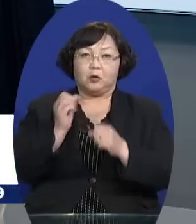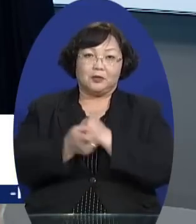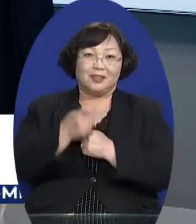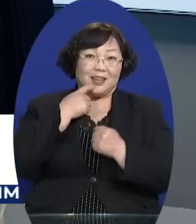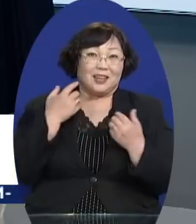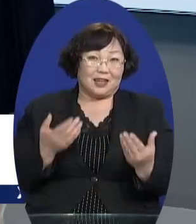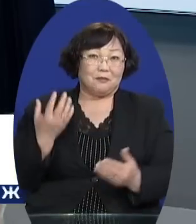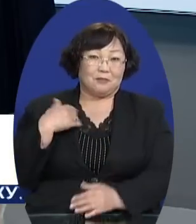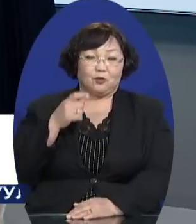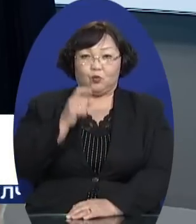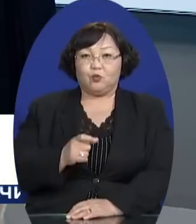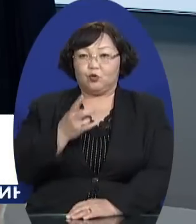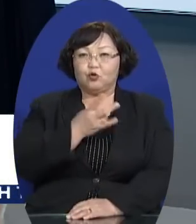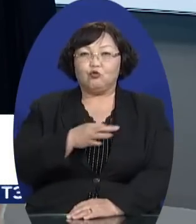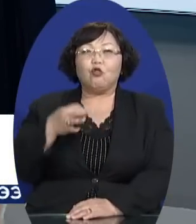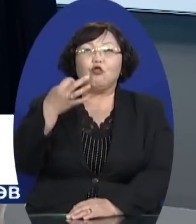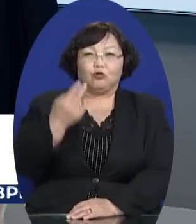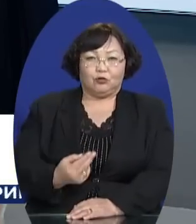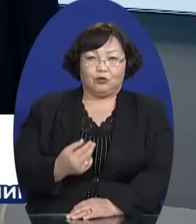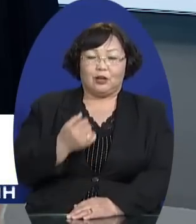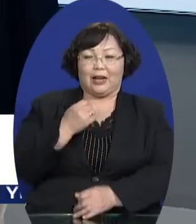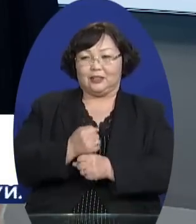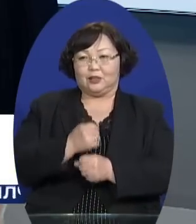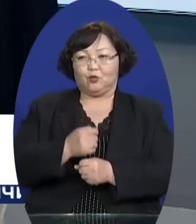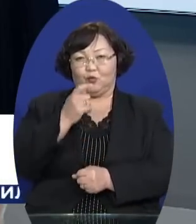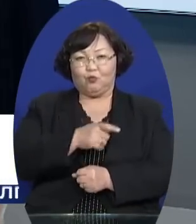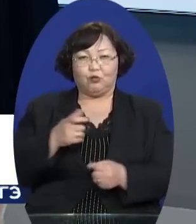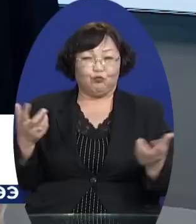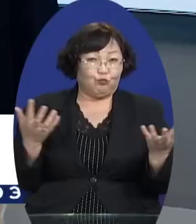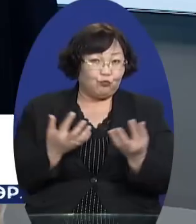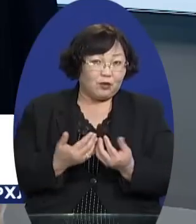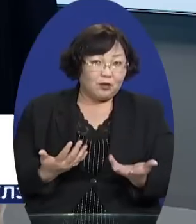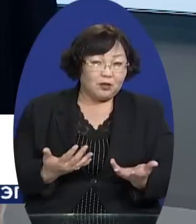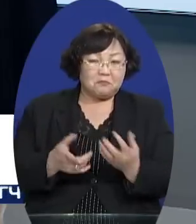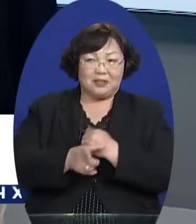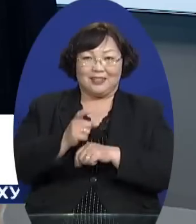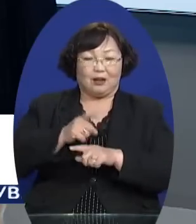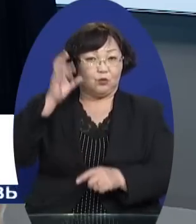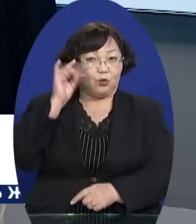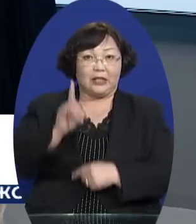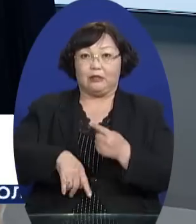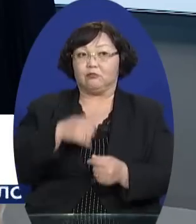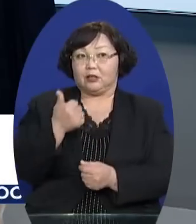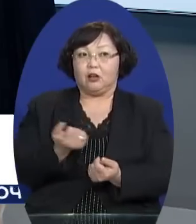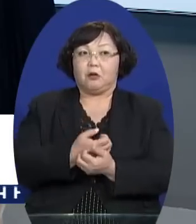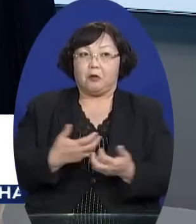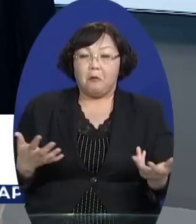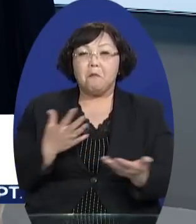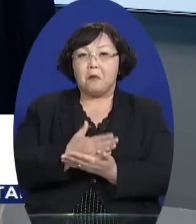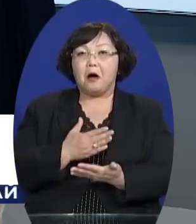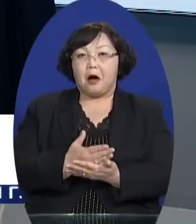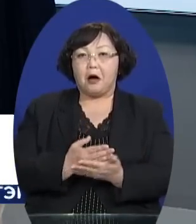байсан юм а. За хүний нөөцийн дутагдaltaй байгаа одоо аялалжуулалтын салбарт мэрэгшин одоо суралцах нь олон давуу талыг бий болгодог гэдгийг